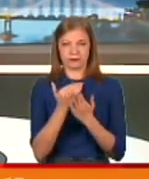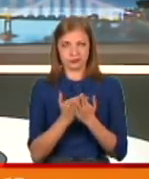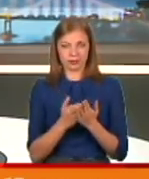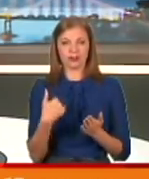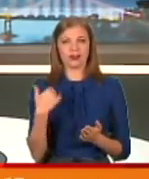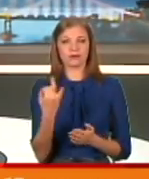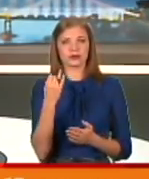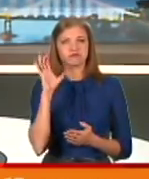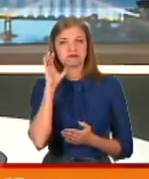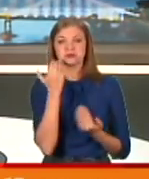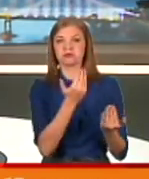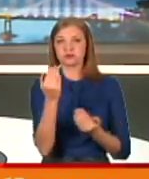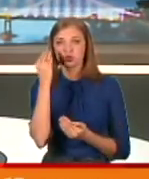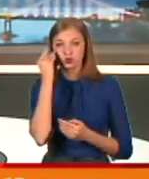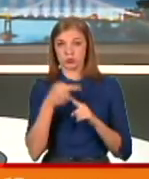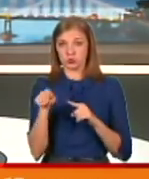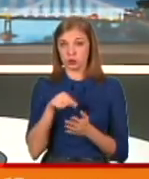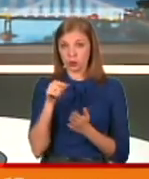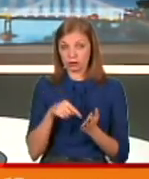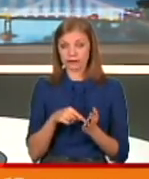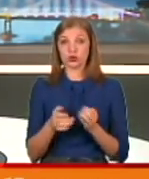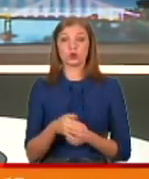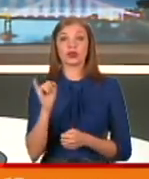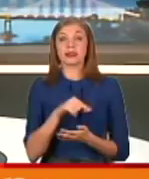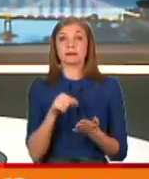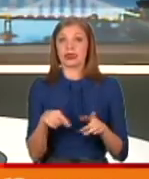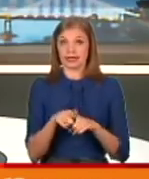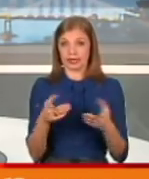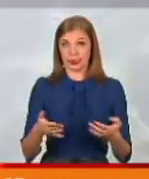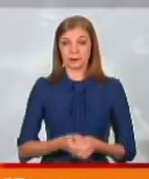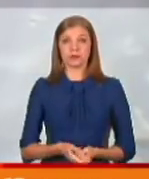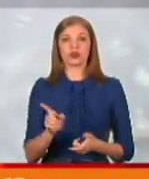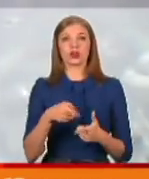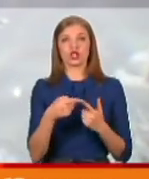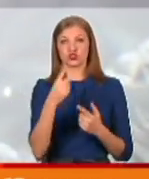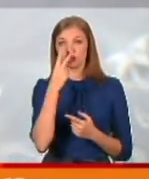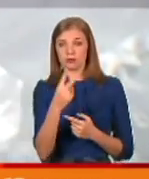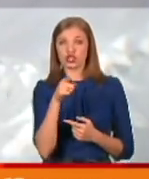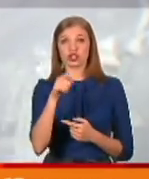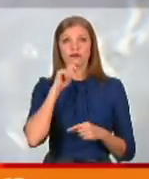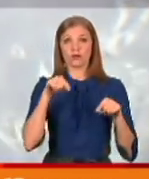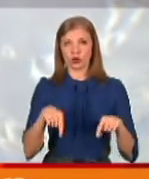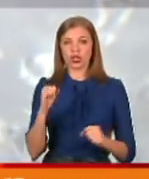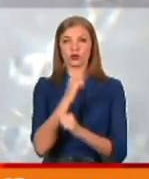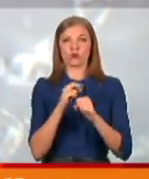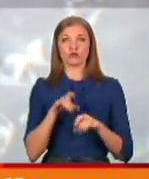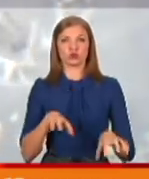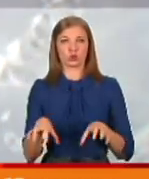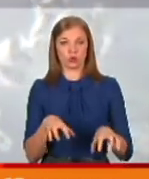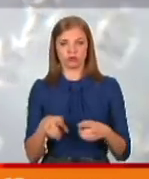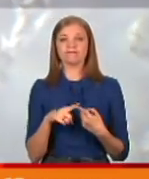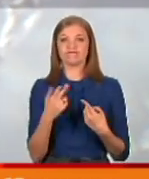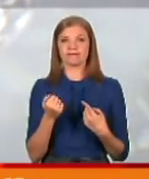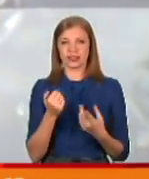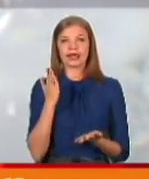телепортал. Нам цікаво дізнатися вашу думку з цього приводу. І питання таке. Чи бачите ви в Україні боротьбу з корупцією?